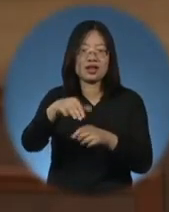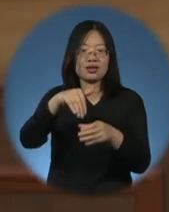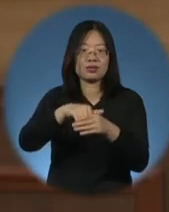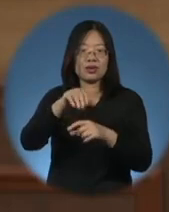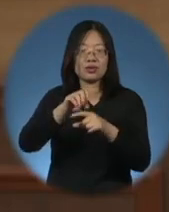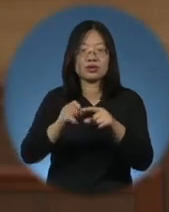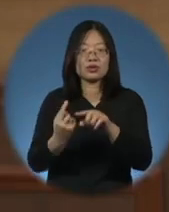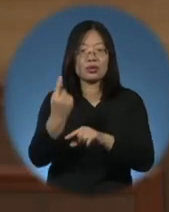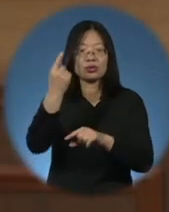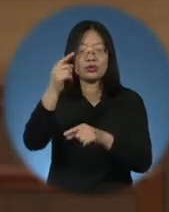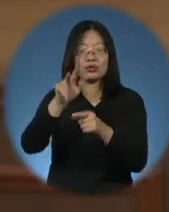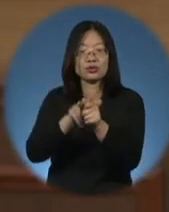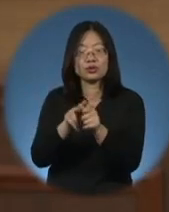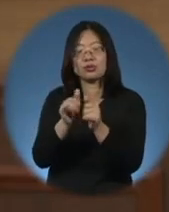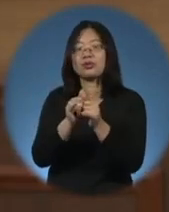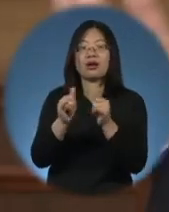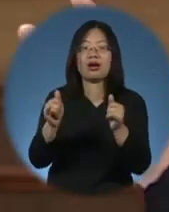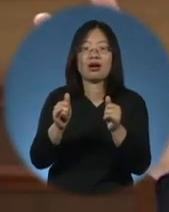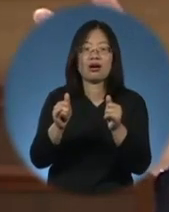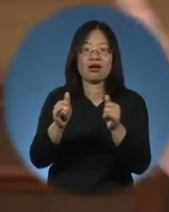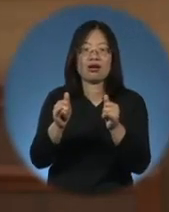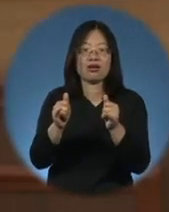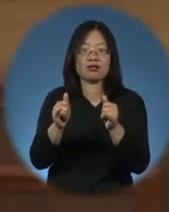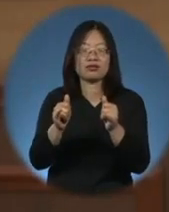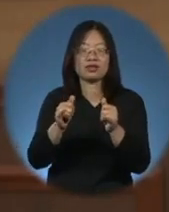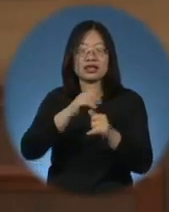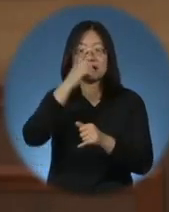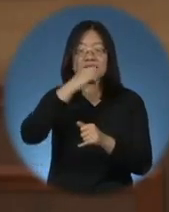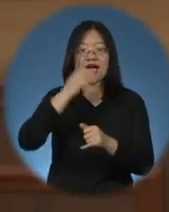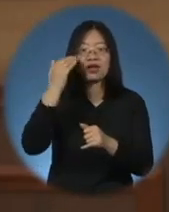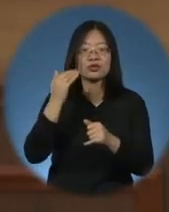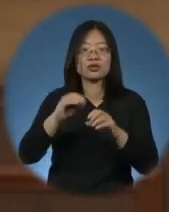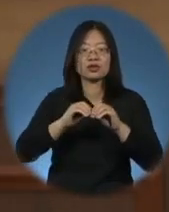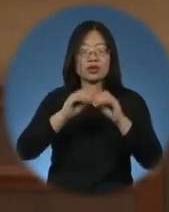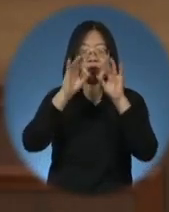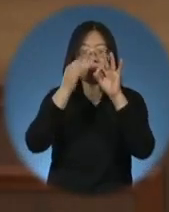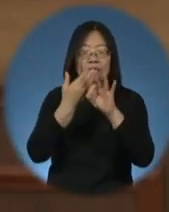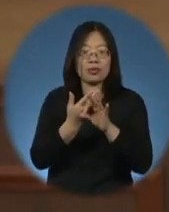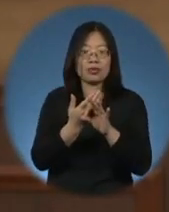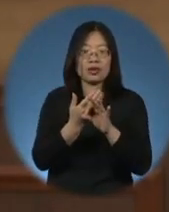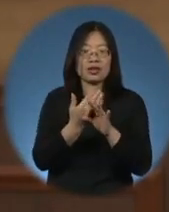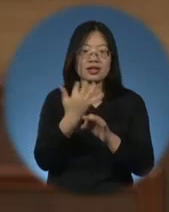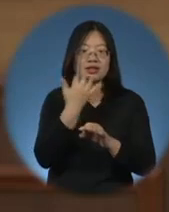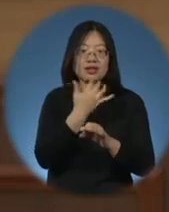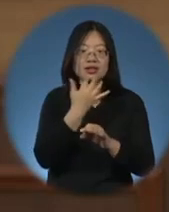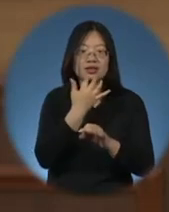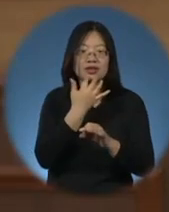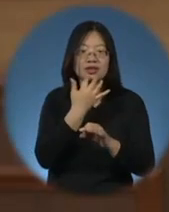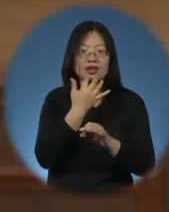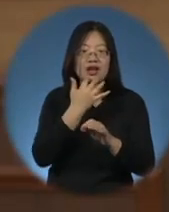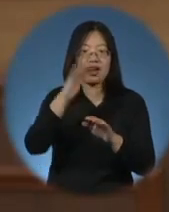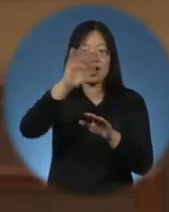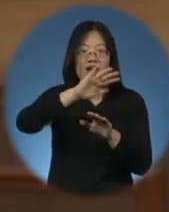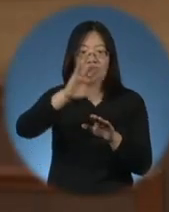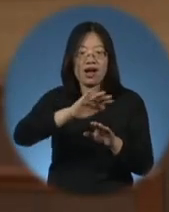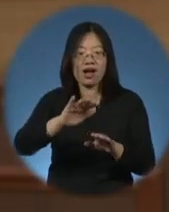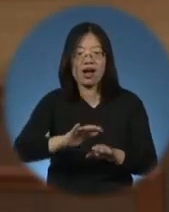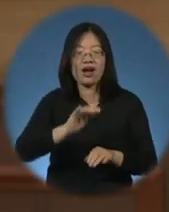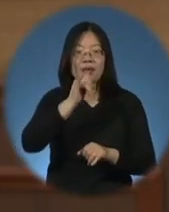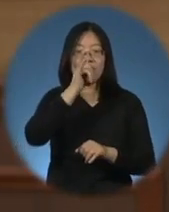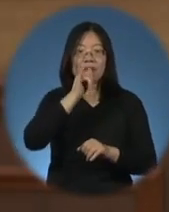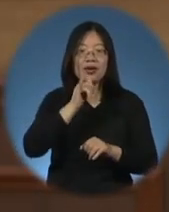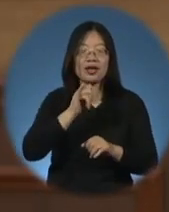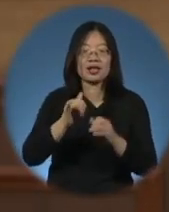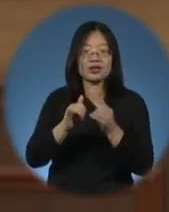높은 후보는 맞습니다. 면적이 굉장히 크게. 그냥 우리 지도상에서 보면은 그 색깔이 아주 온통 칠해져 네, 있을 맞습니다. 텐데 그렇게 되는